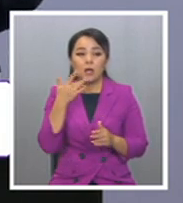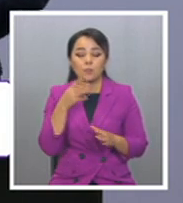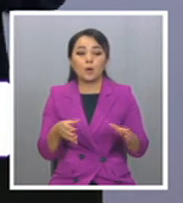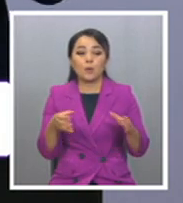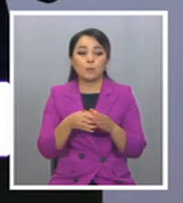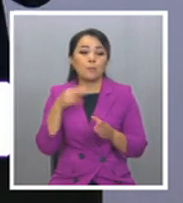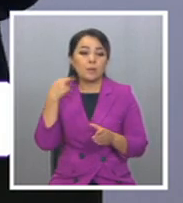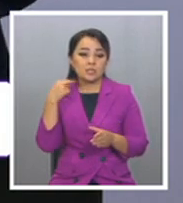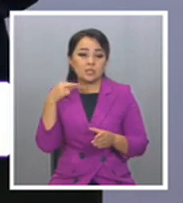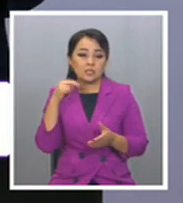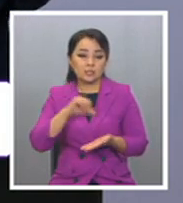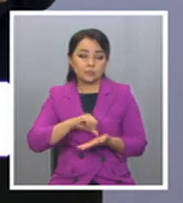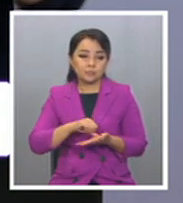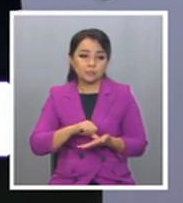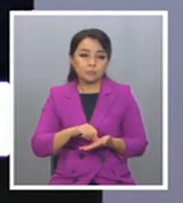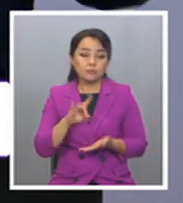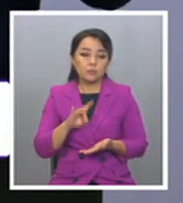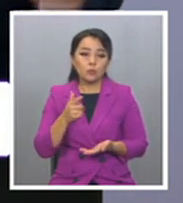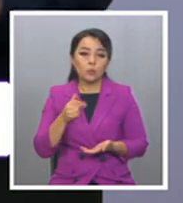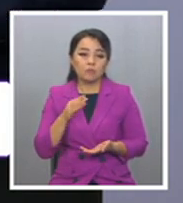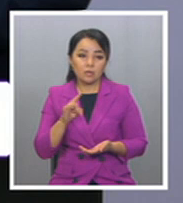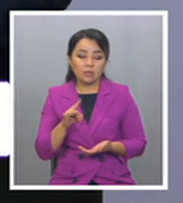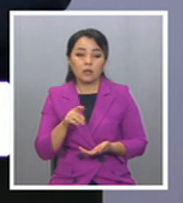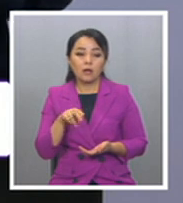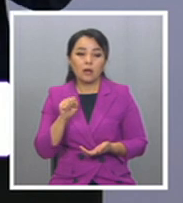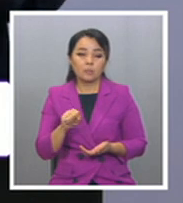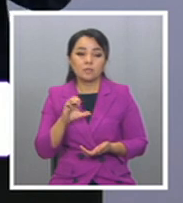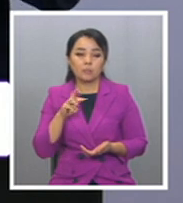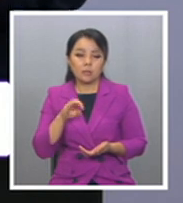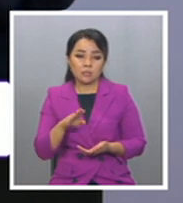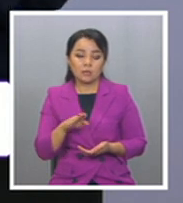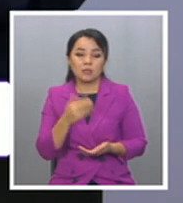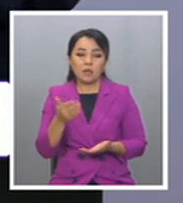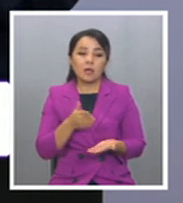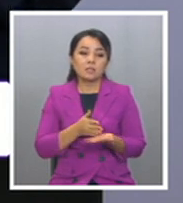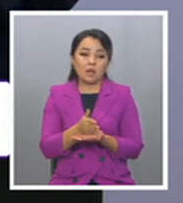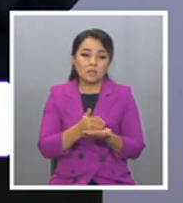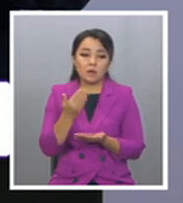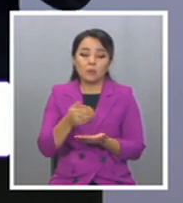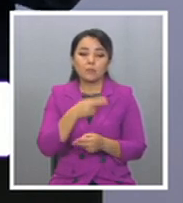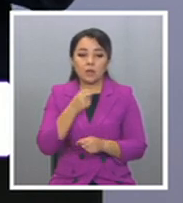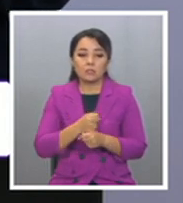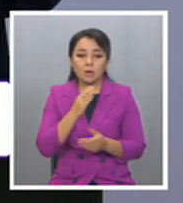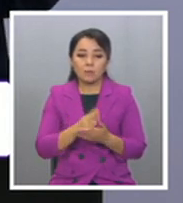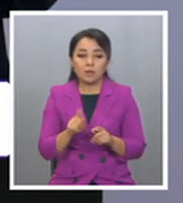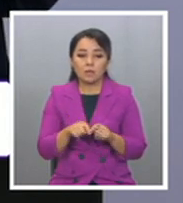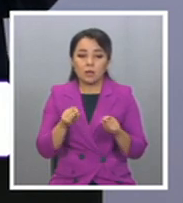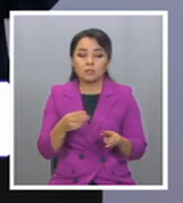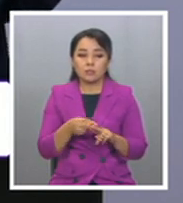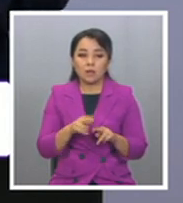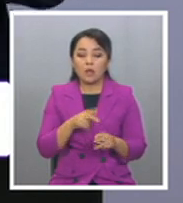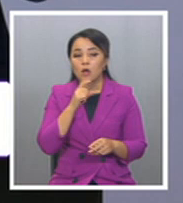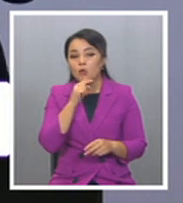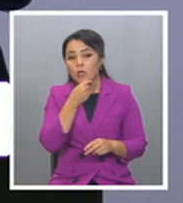президенті Герберт Гувер Адам Смиттің саясатын қатан ұстанып, экономикаға араласпау